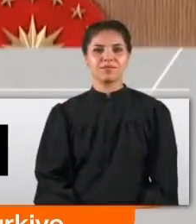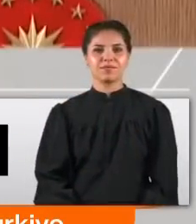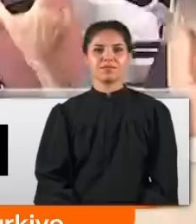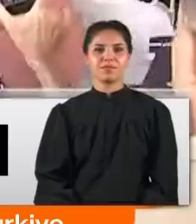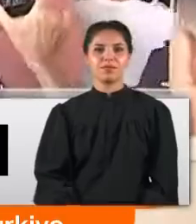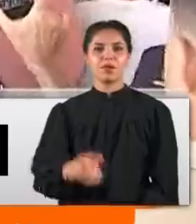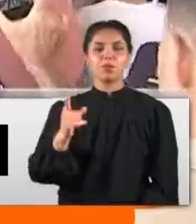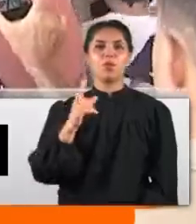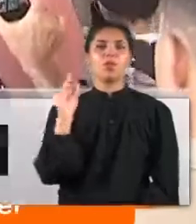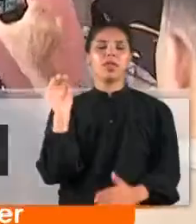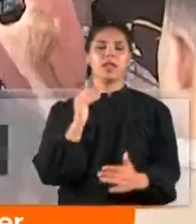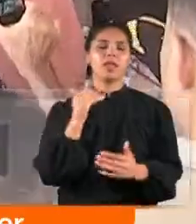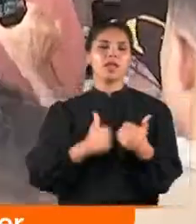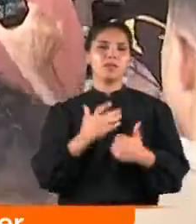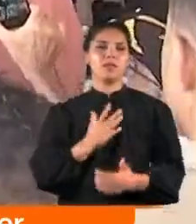Hayırda yarış bu.